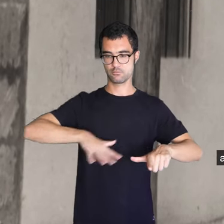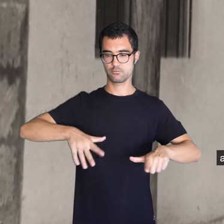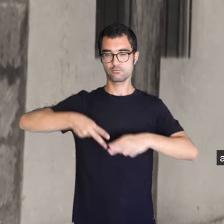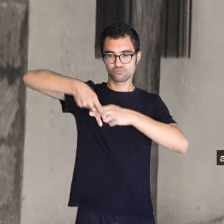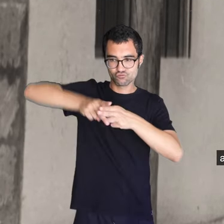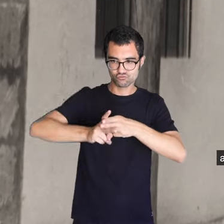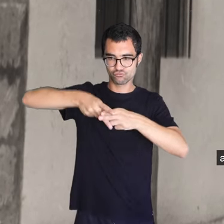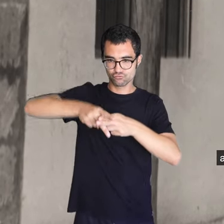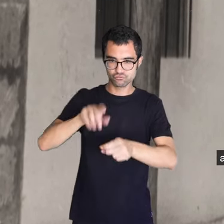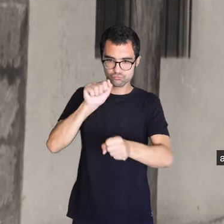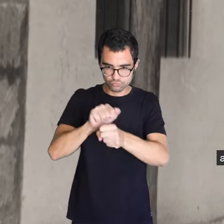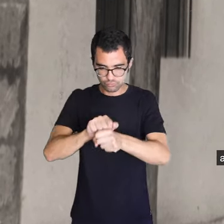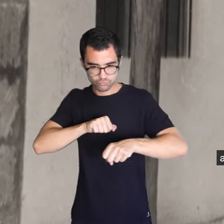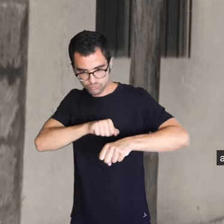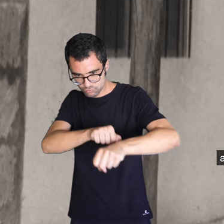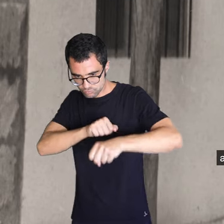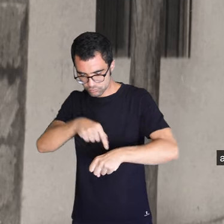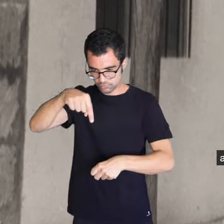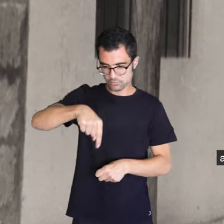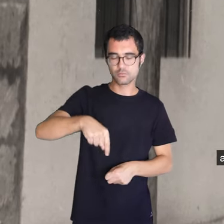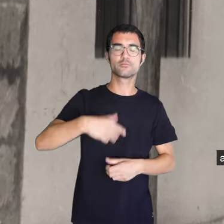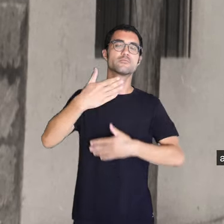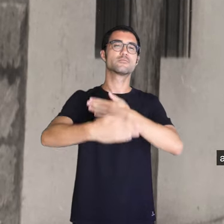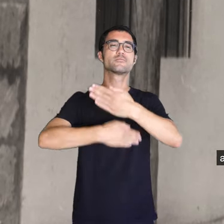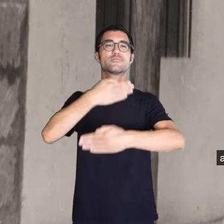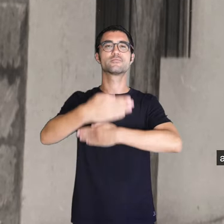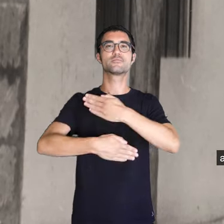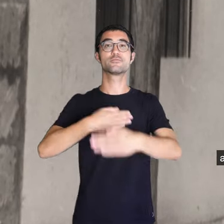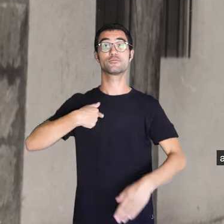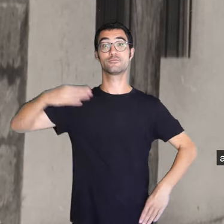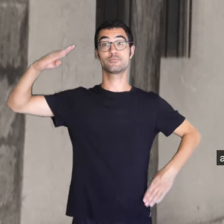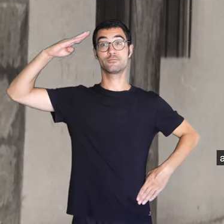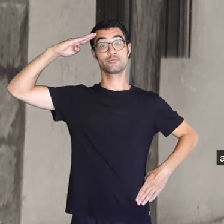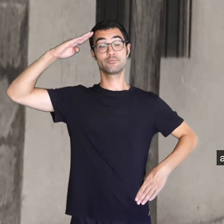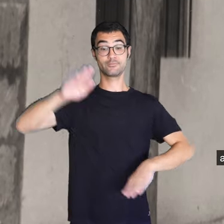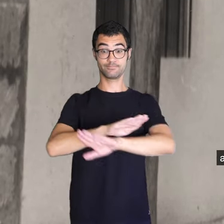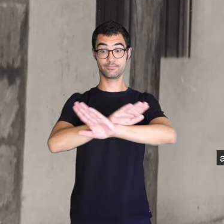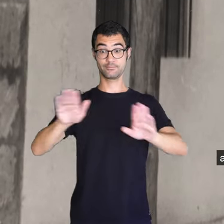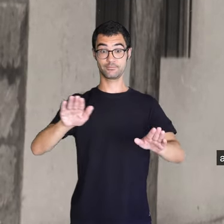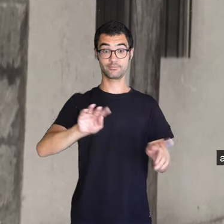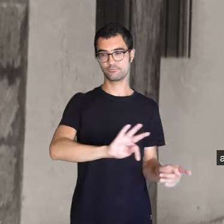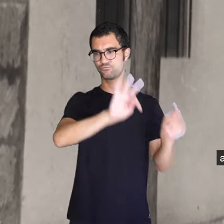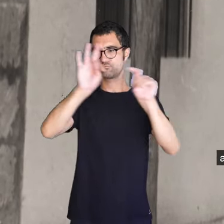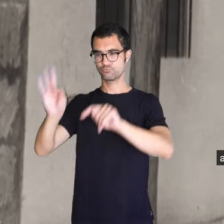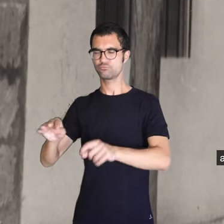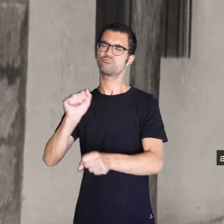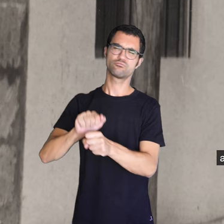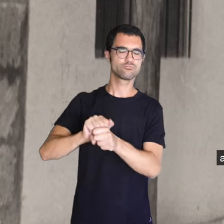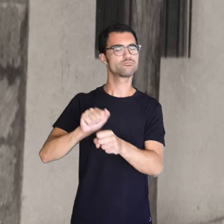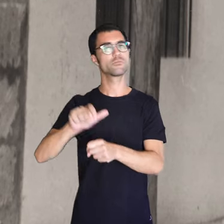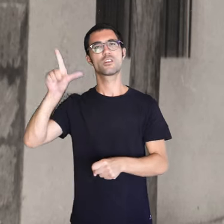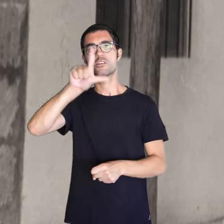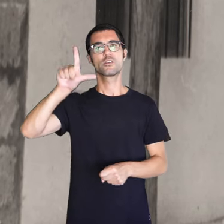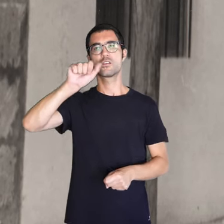taller, que després hi començàrem a fer, immediatament que jo vaig acabar el servici, ens vàrem posar a fer